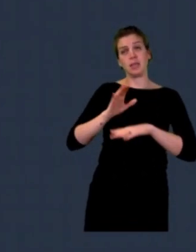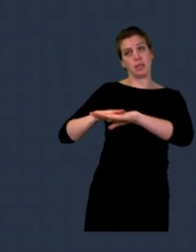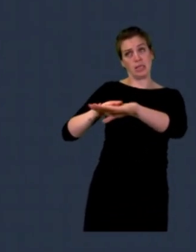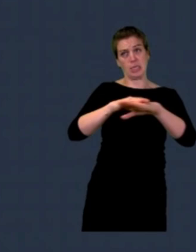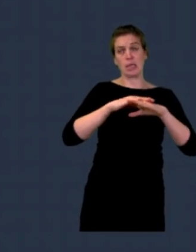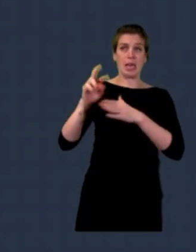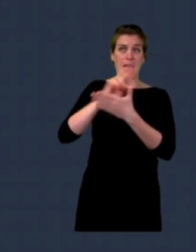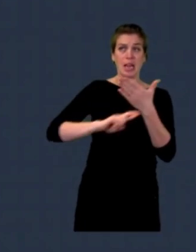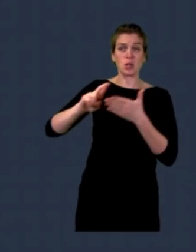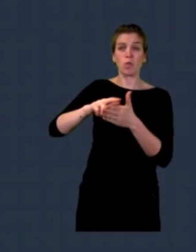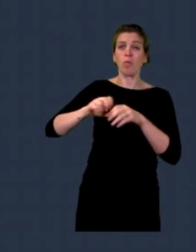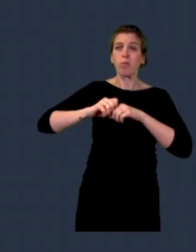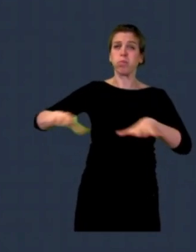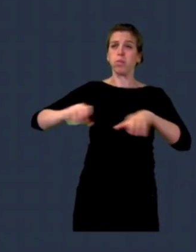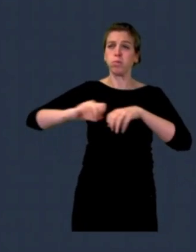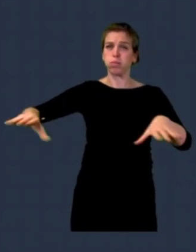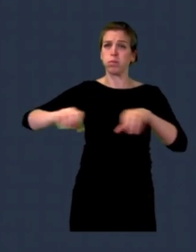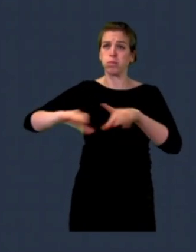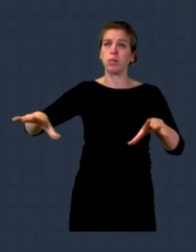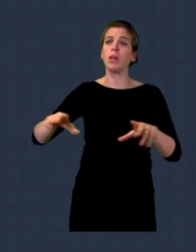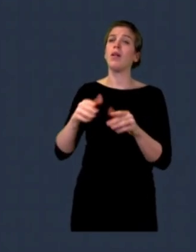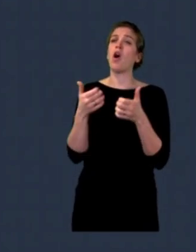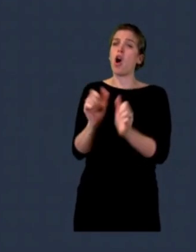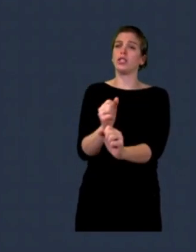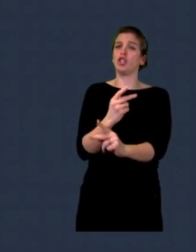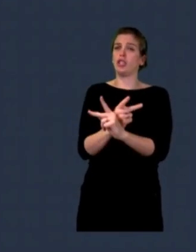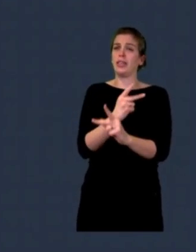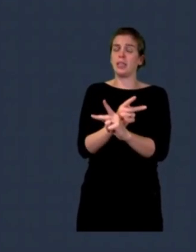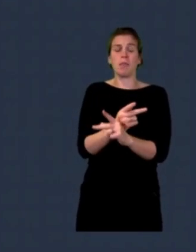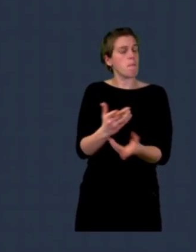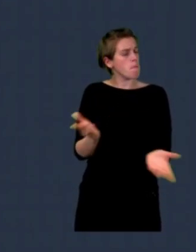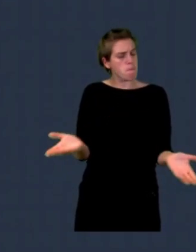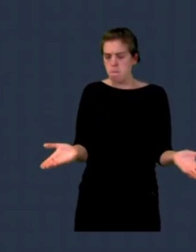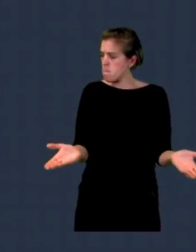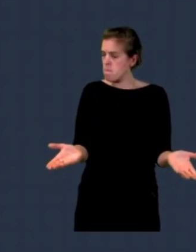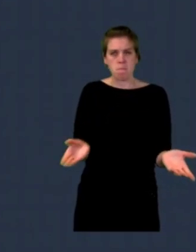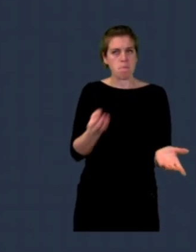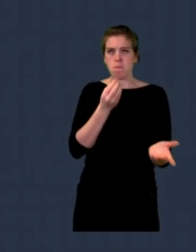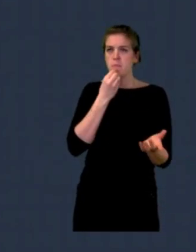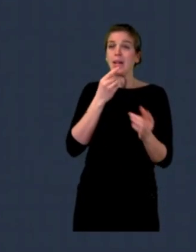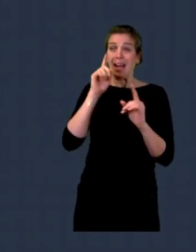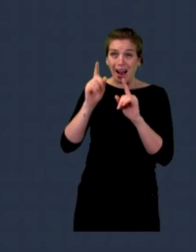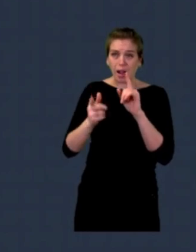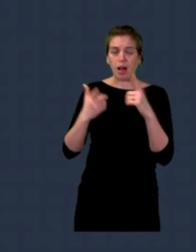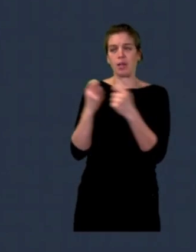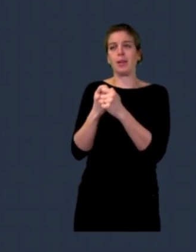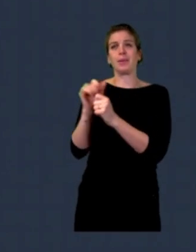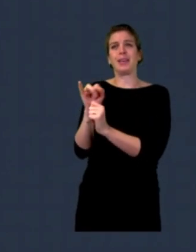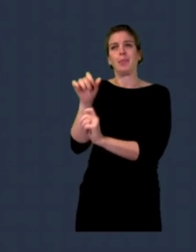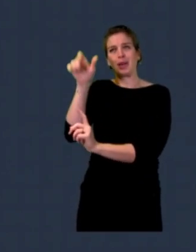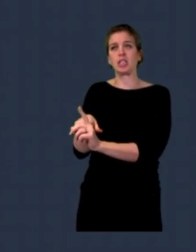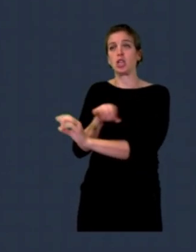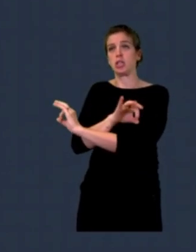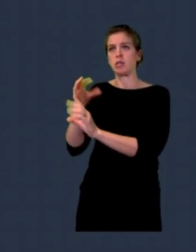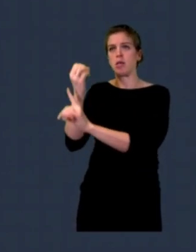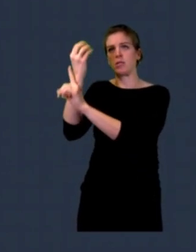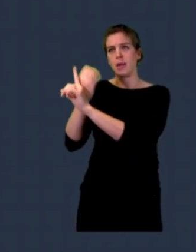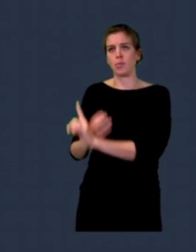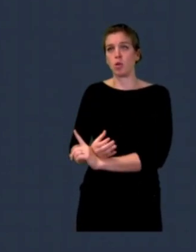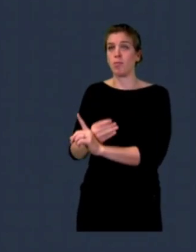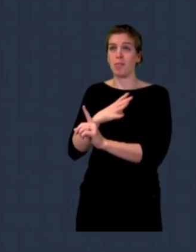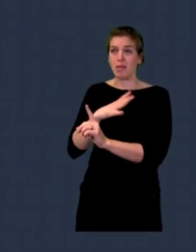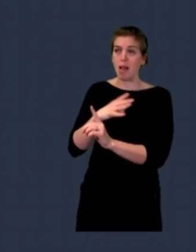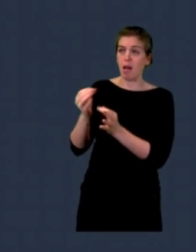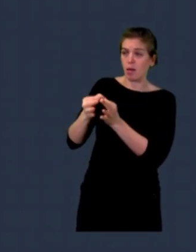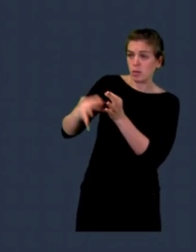organisée par la région repose sur le test antigénique et vise à des personnes sans symptômes. Les données actuelles montrent que des faux négatifs, c'est-à-dire